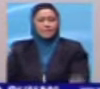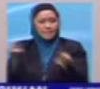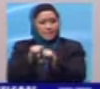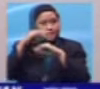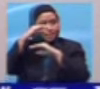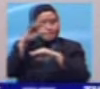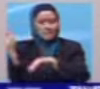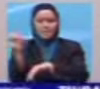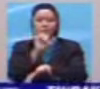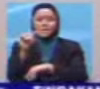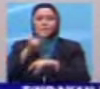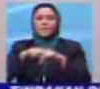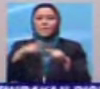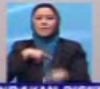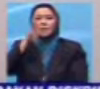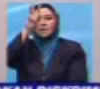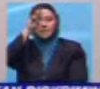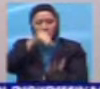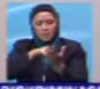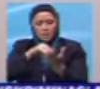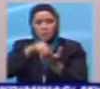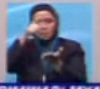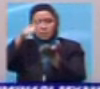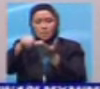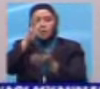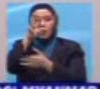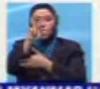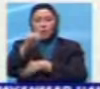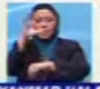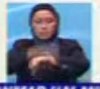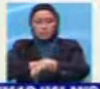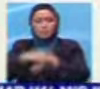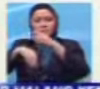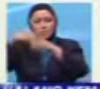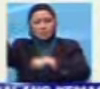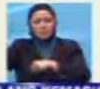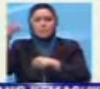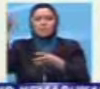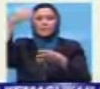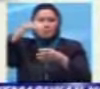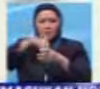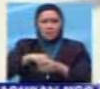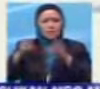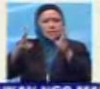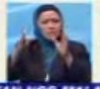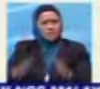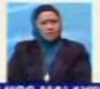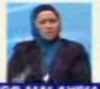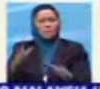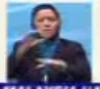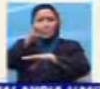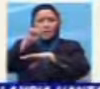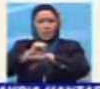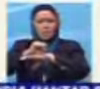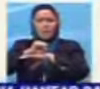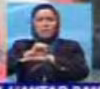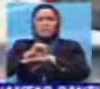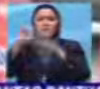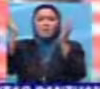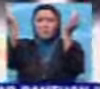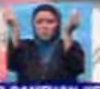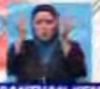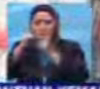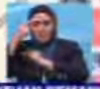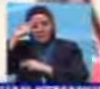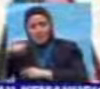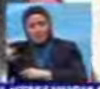5,358 waran tangkap dikeluarkan. Pesalah trafik warga asing itu termasuk warga Singapura, Brunei, Thailand dan Indonesia.